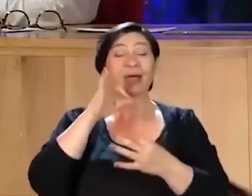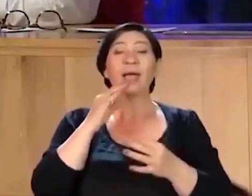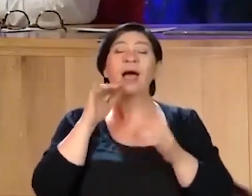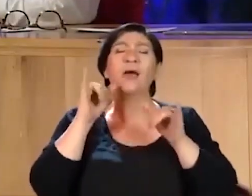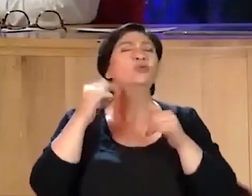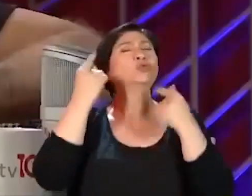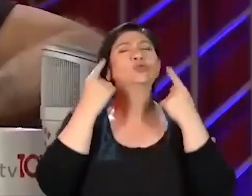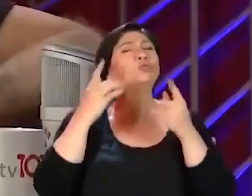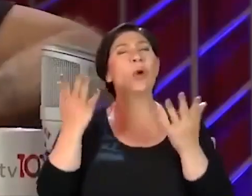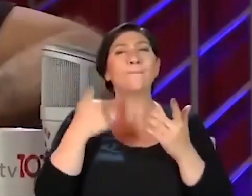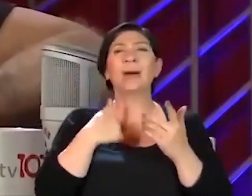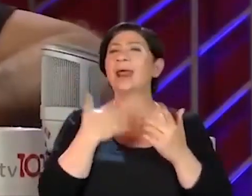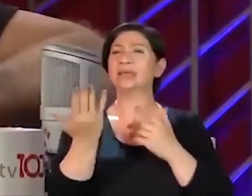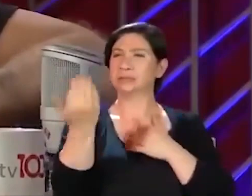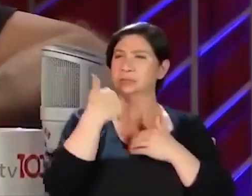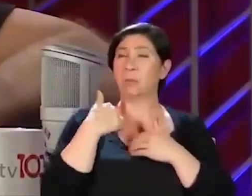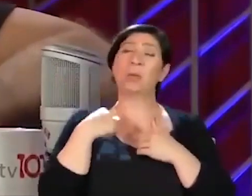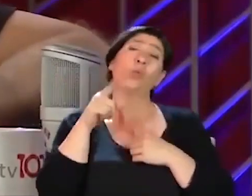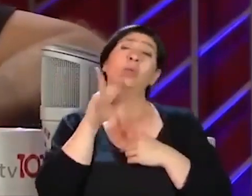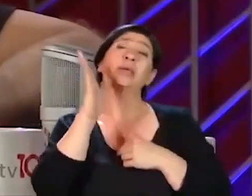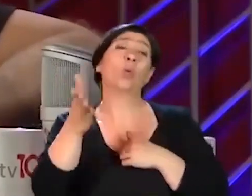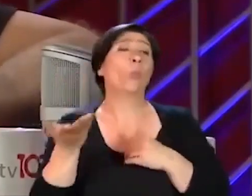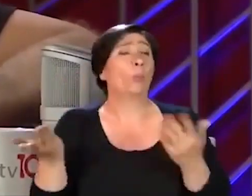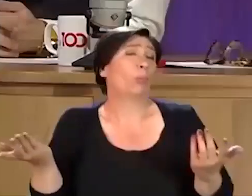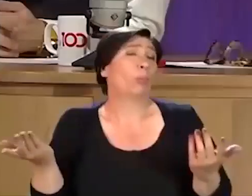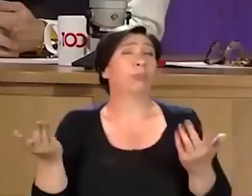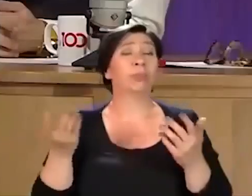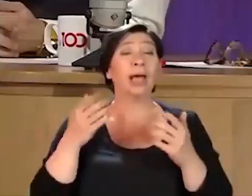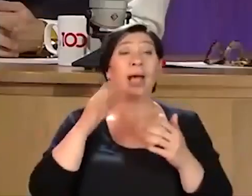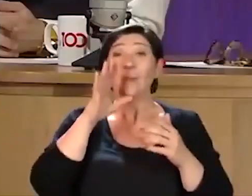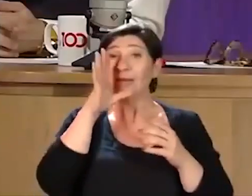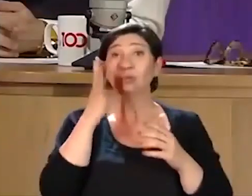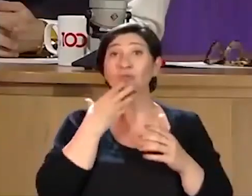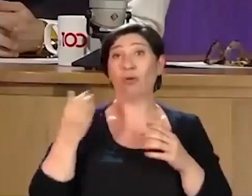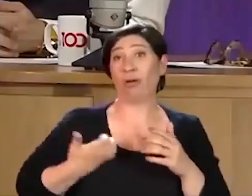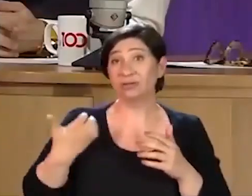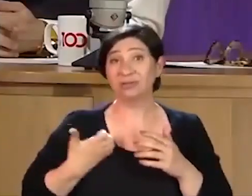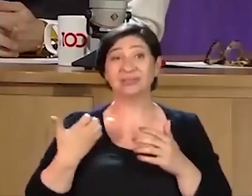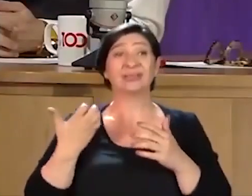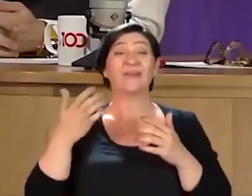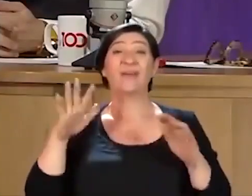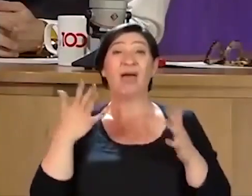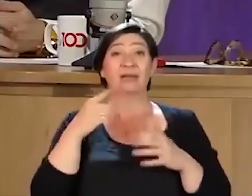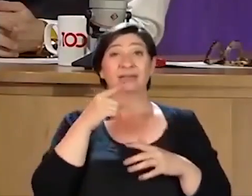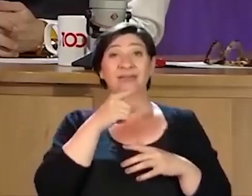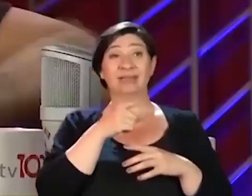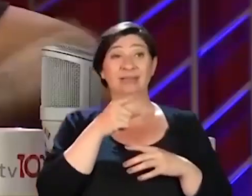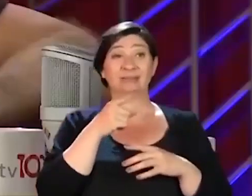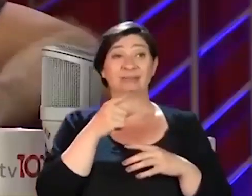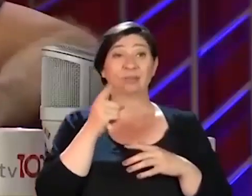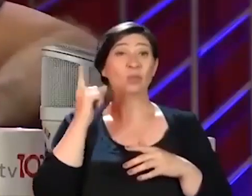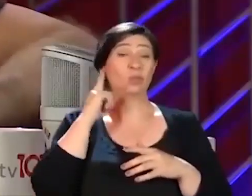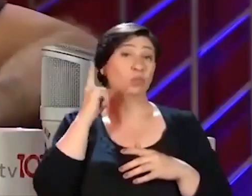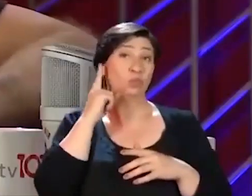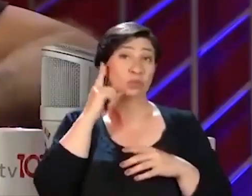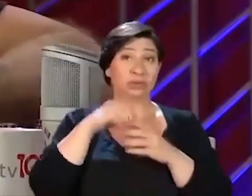yaklaşıma aynı olmuyor bana nasıl gelirse ben de insanları Öyle gidiyorum ama hiçbiri çok yakışıklısın diye veya sen yani